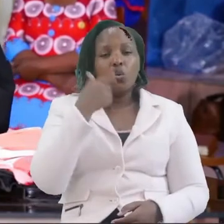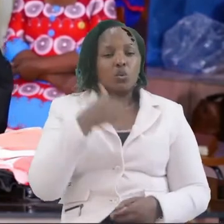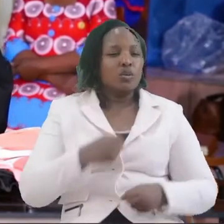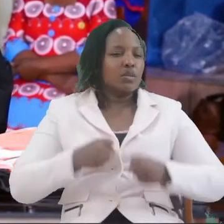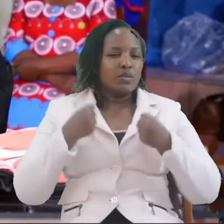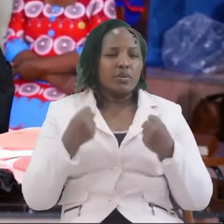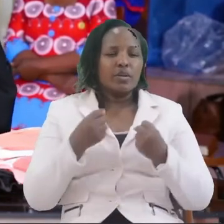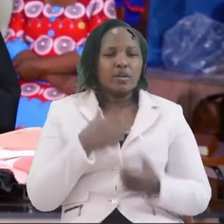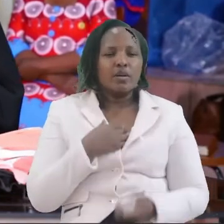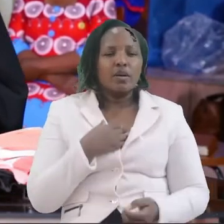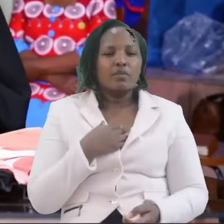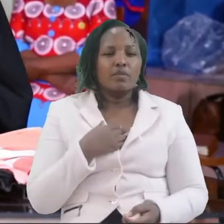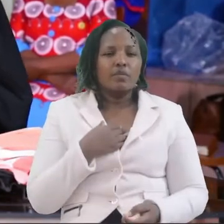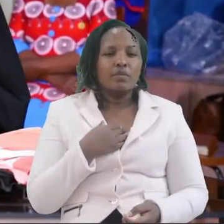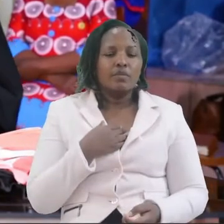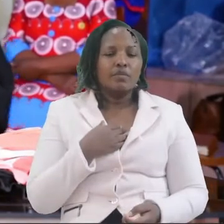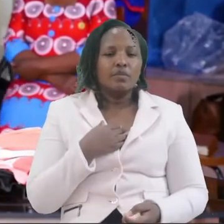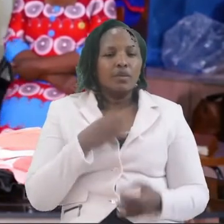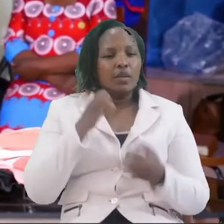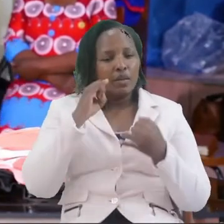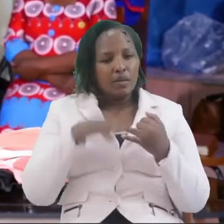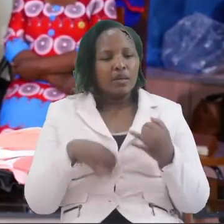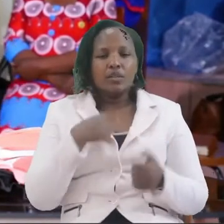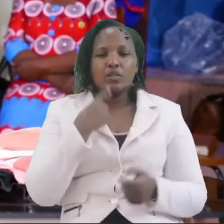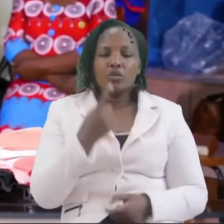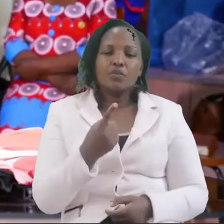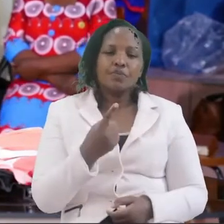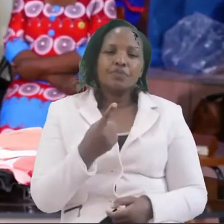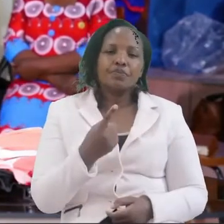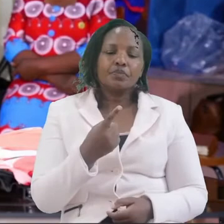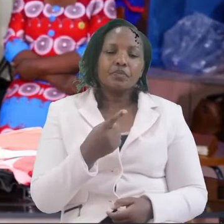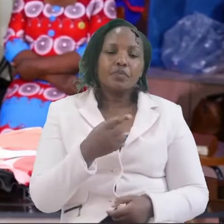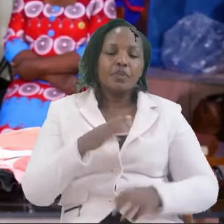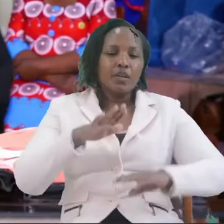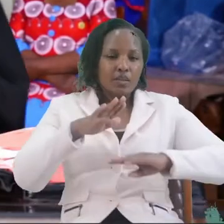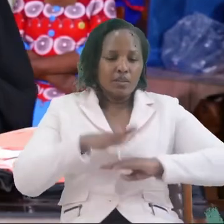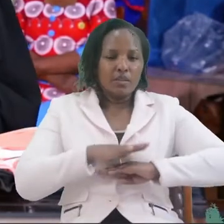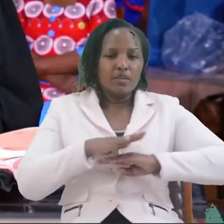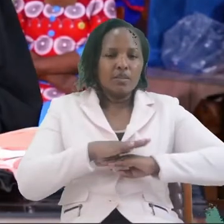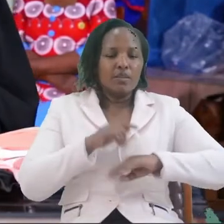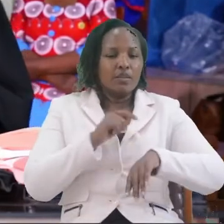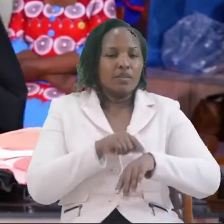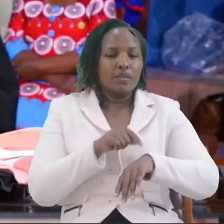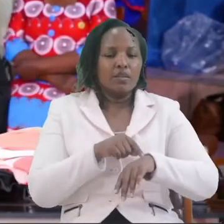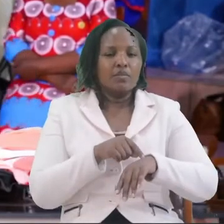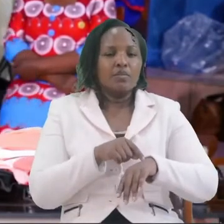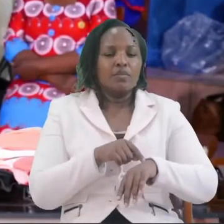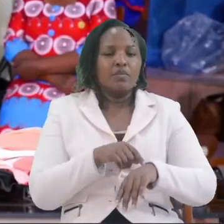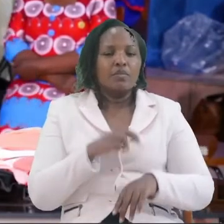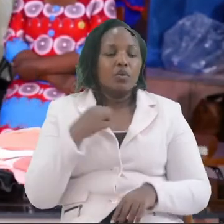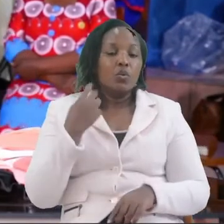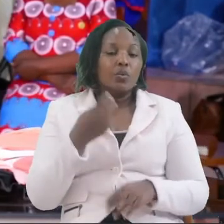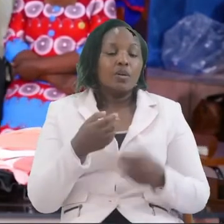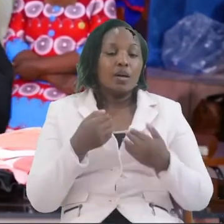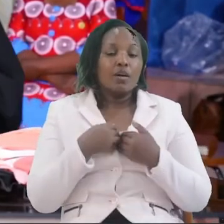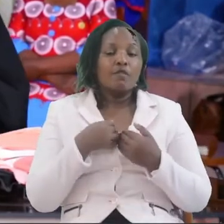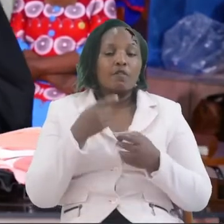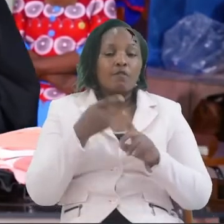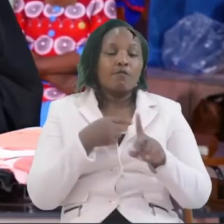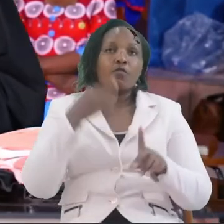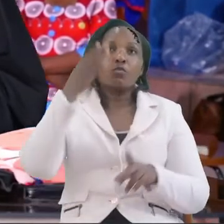powerful. Pia tunaambiwa na ndiye mwisho, tunakuwa ni watu wa kurithika wakati tunapata kutoka